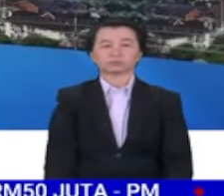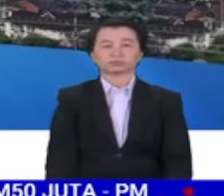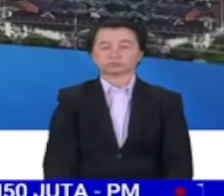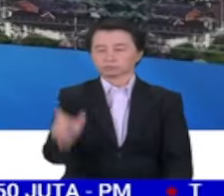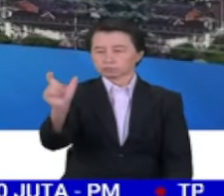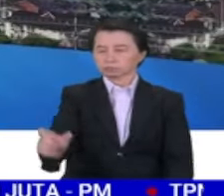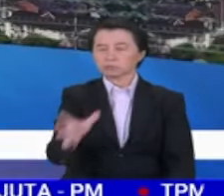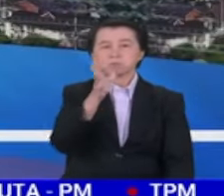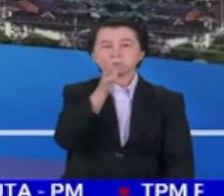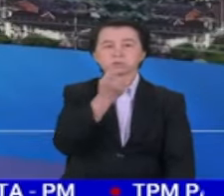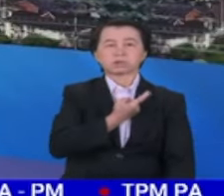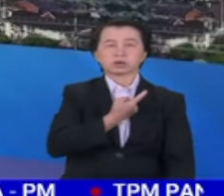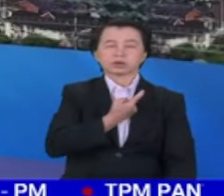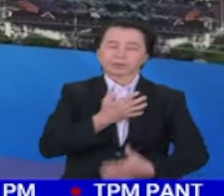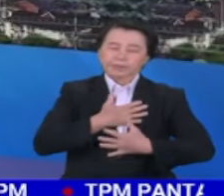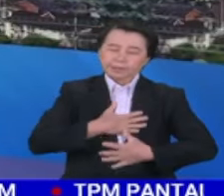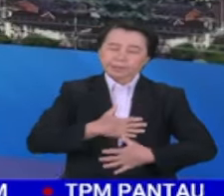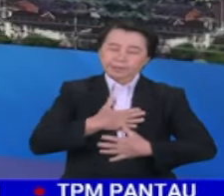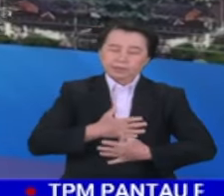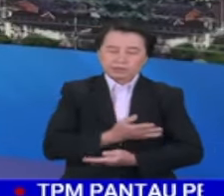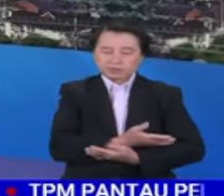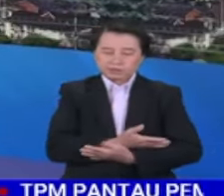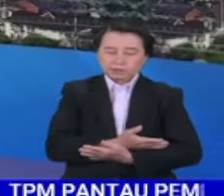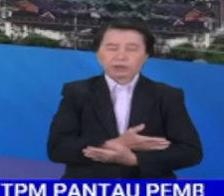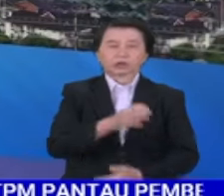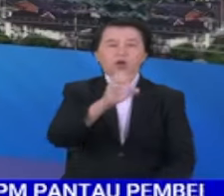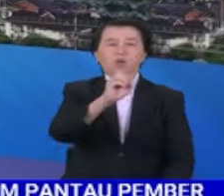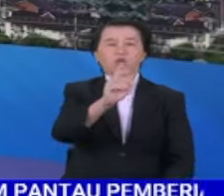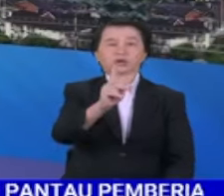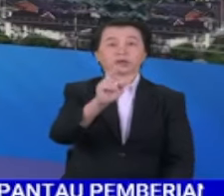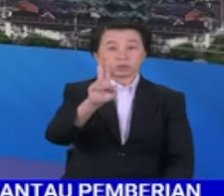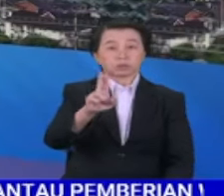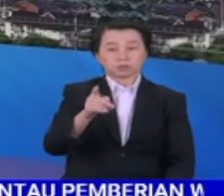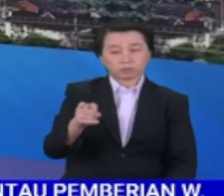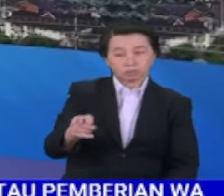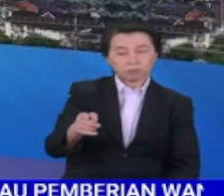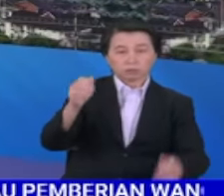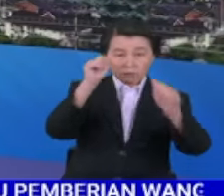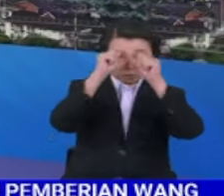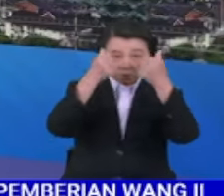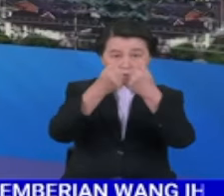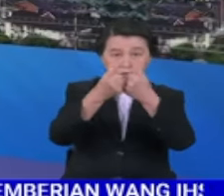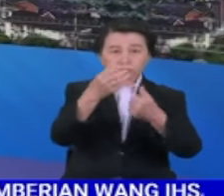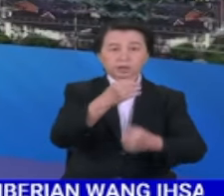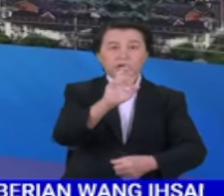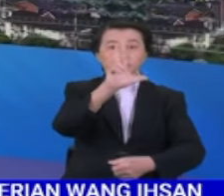seorang ibu tunggal tabah menjaga seorang anak orang upaya Oke yuk